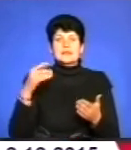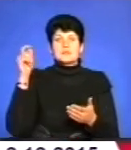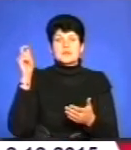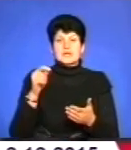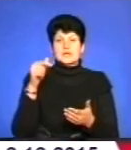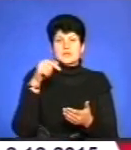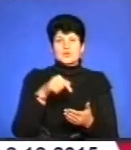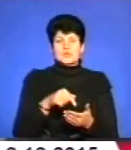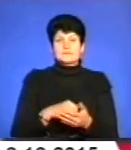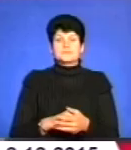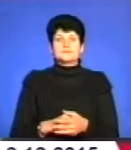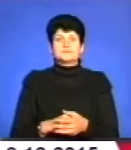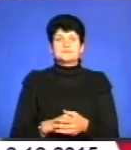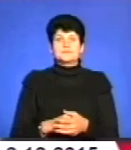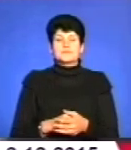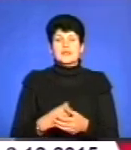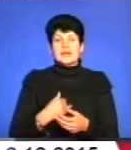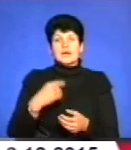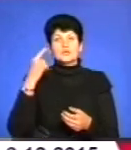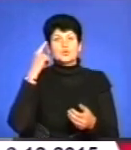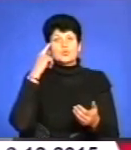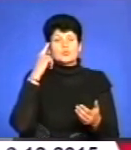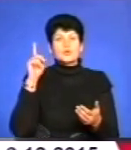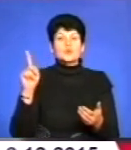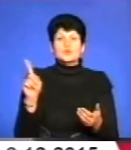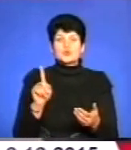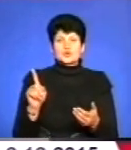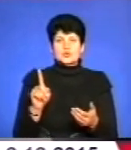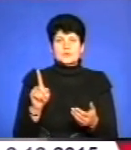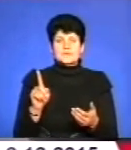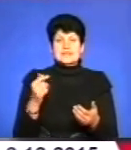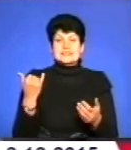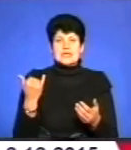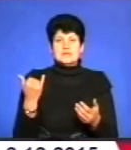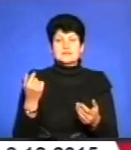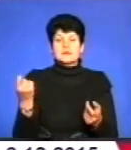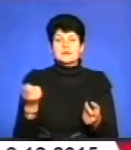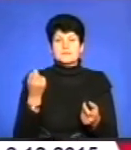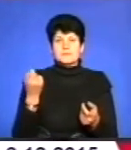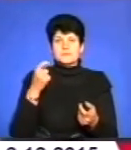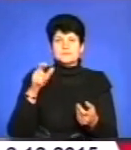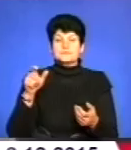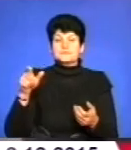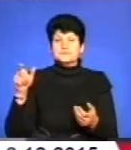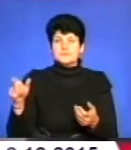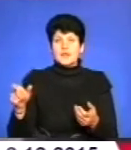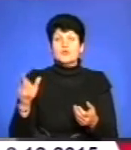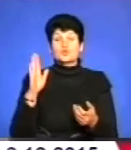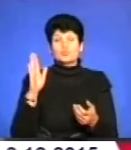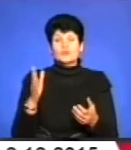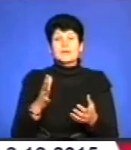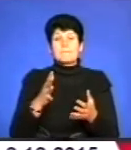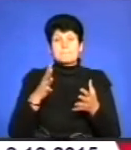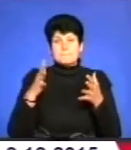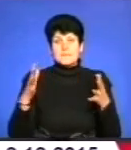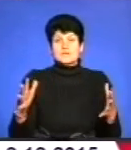сюди. Ну і я думаю, що зараз небагато людей, але якщо буде більше, то буде